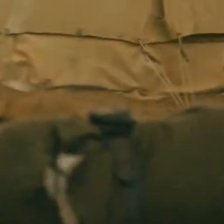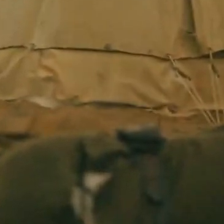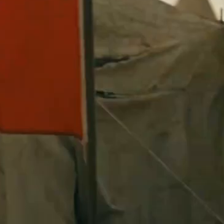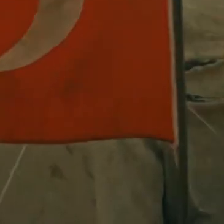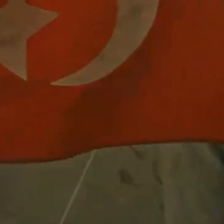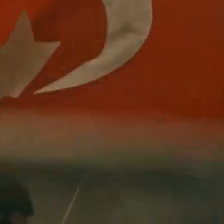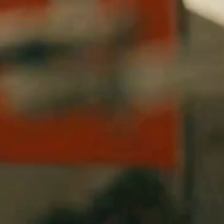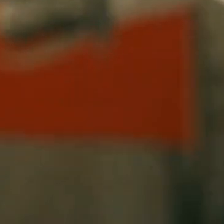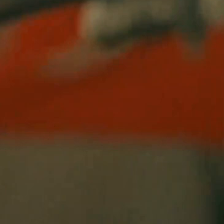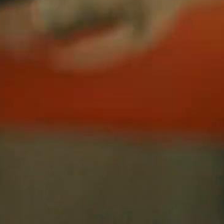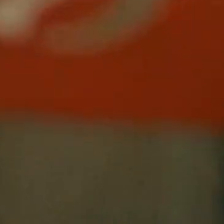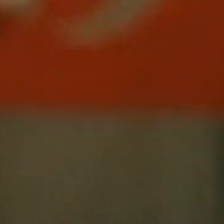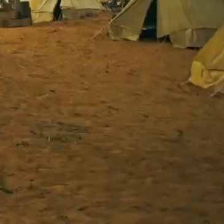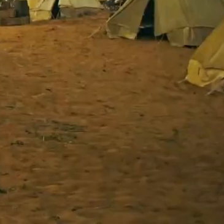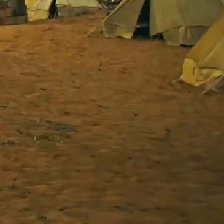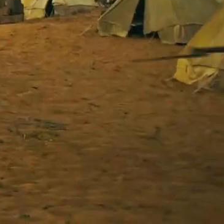ediyor.